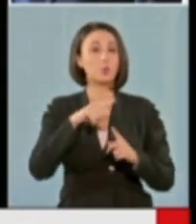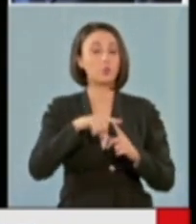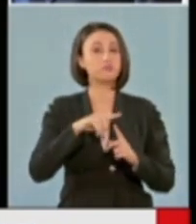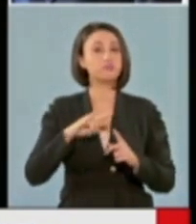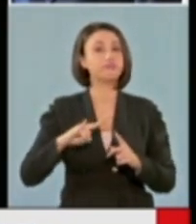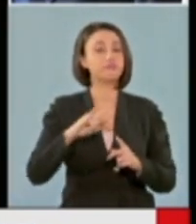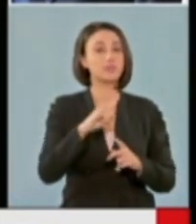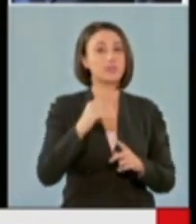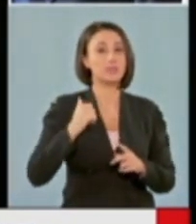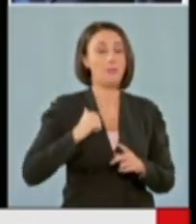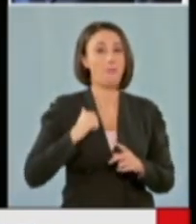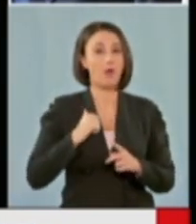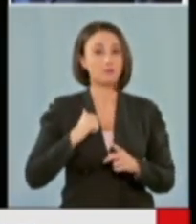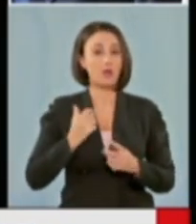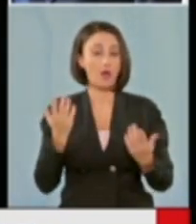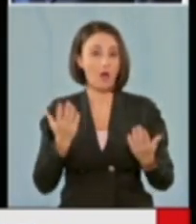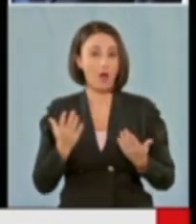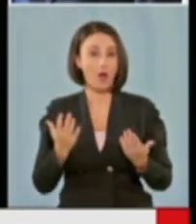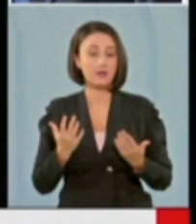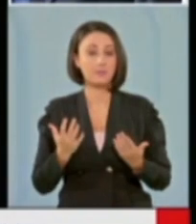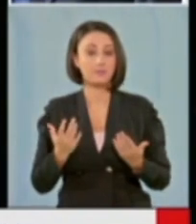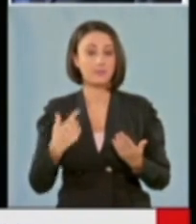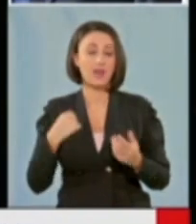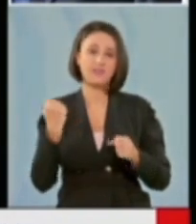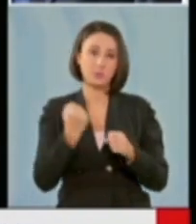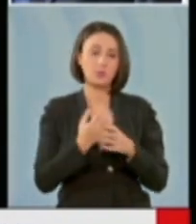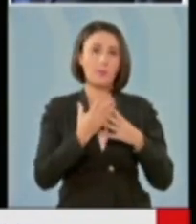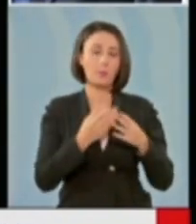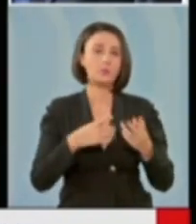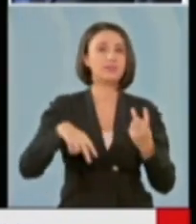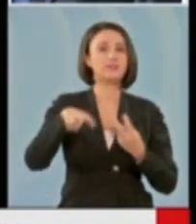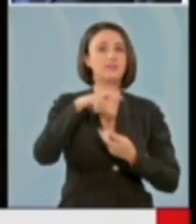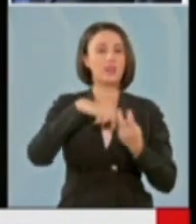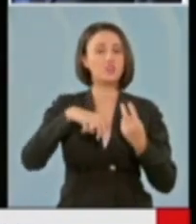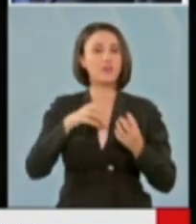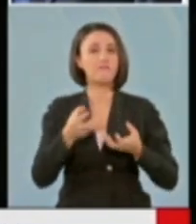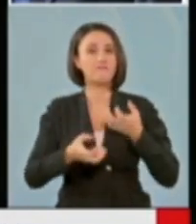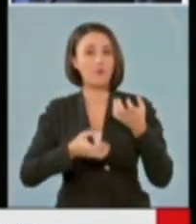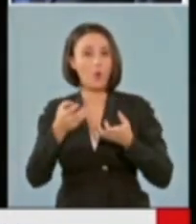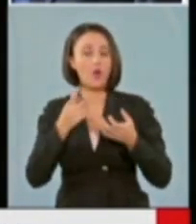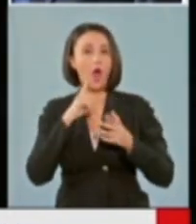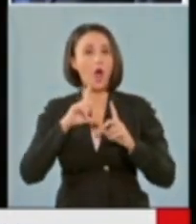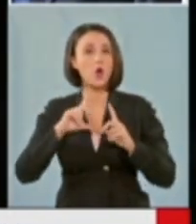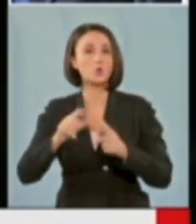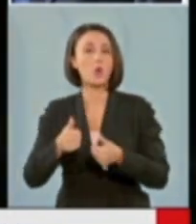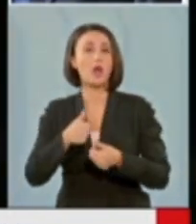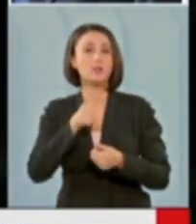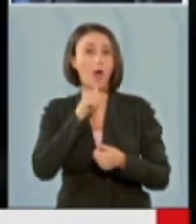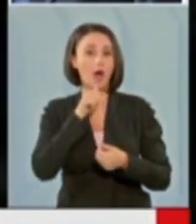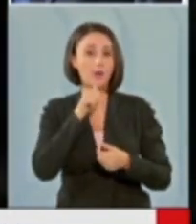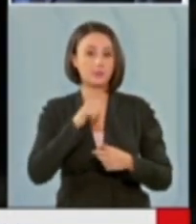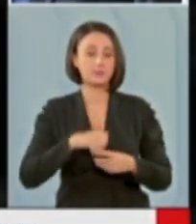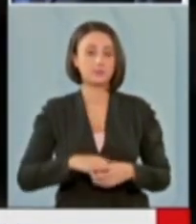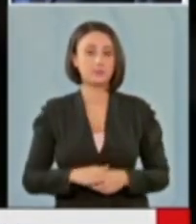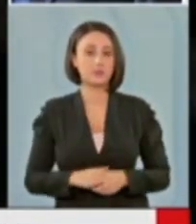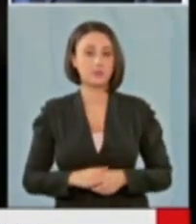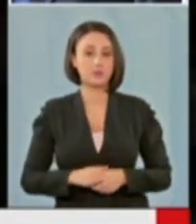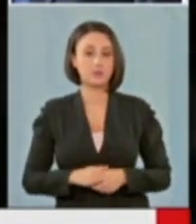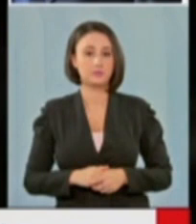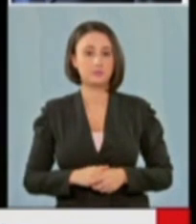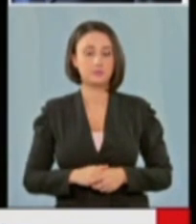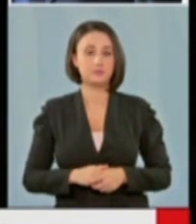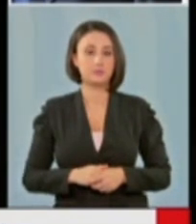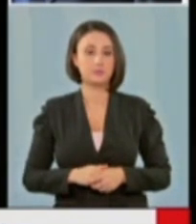aeronavă Spartan care a efectuat mai multe treceri peste focar aruncând containere cu